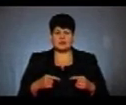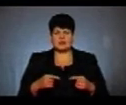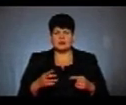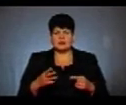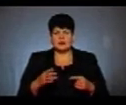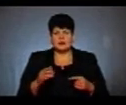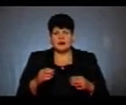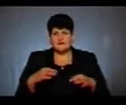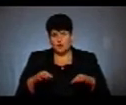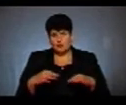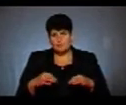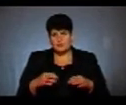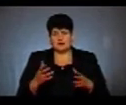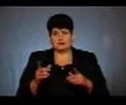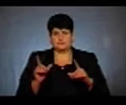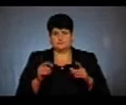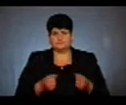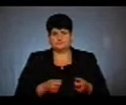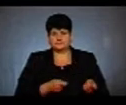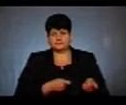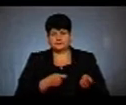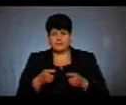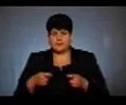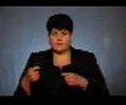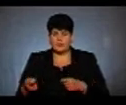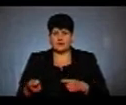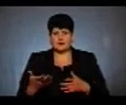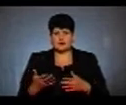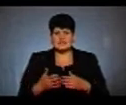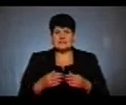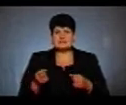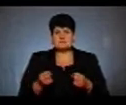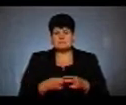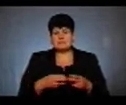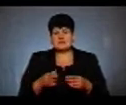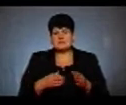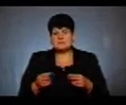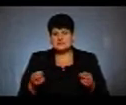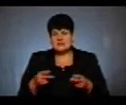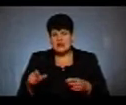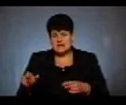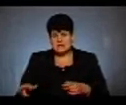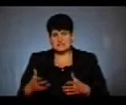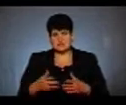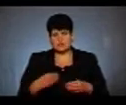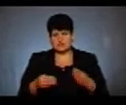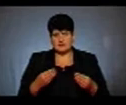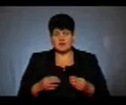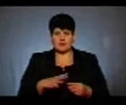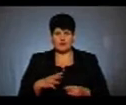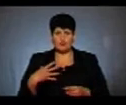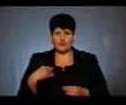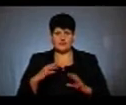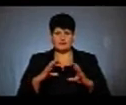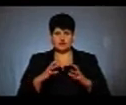автомобілі. Але спеціалісти, зарубіжні спеціалісти, які тим займаються, особливо я був раз мав нагоду бути у Львові на семінарі